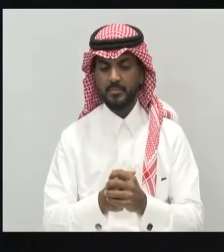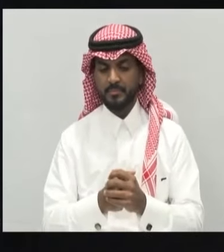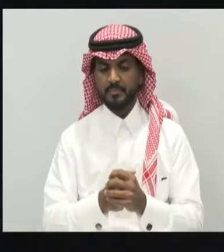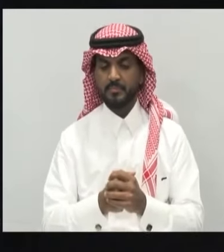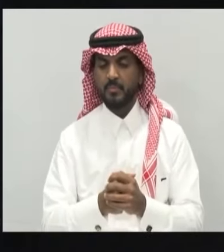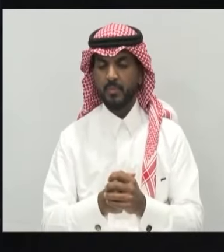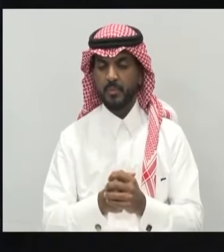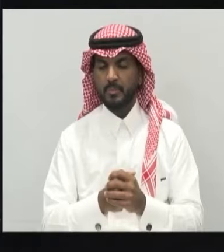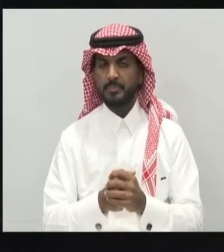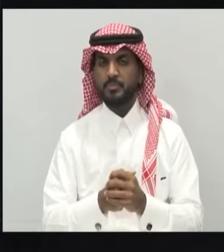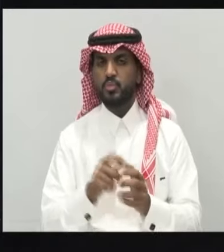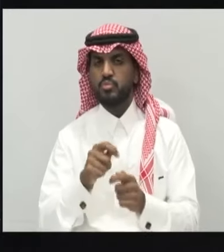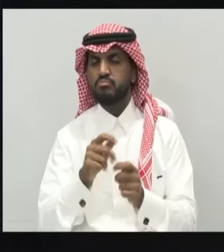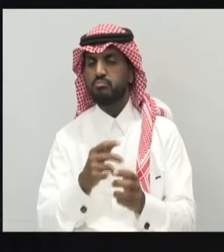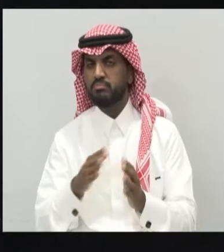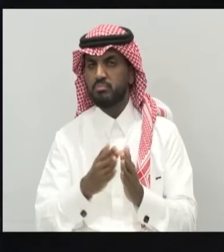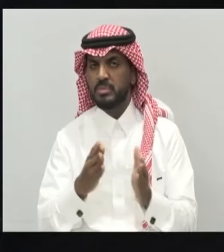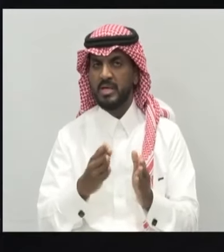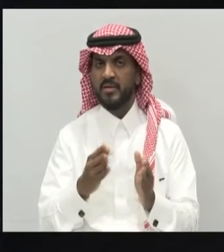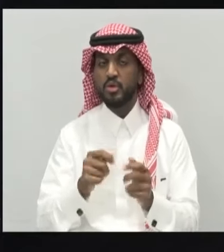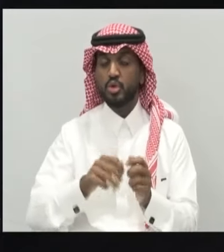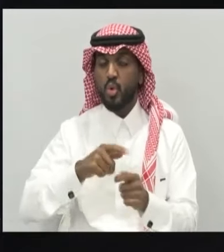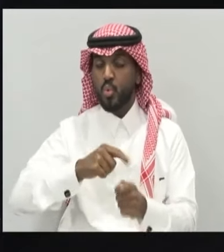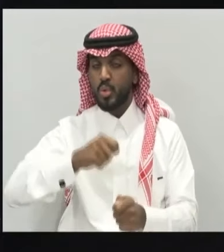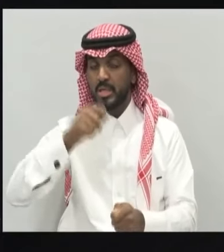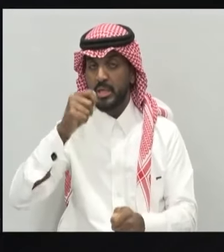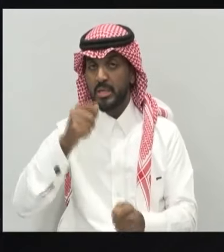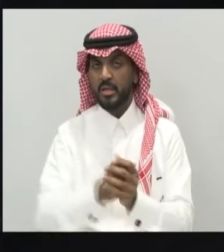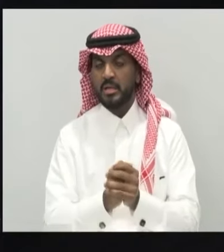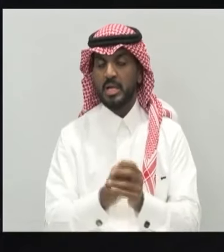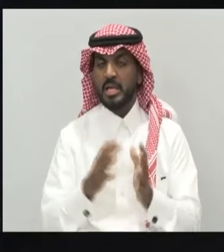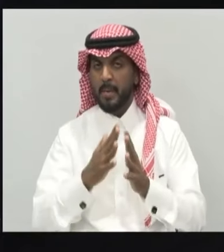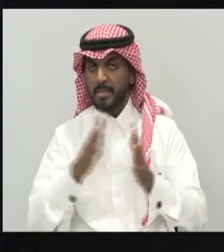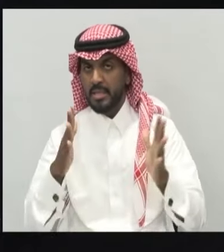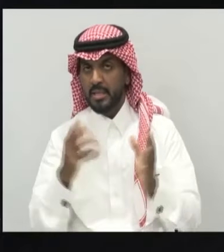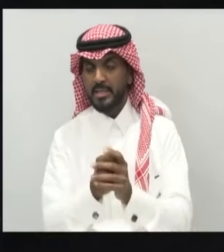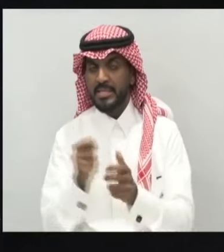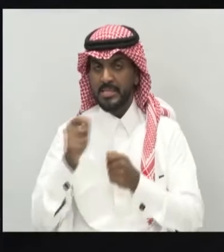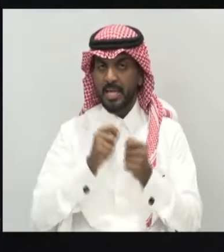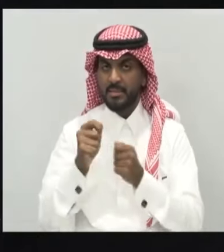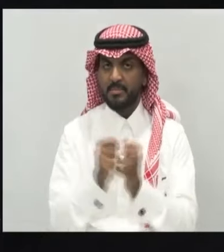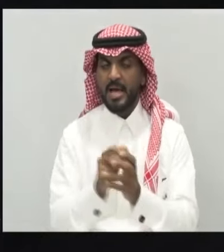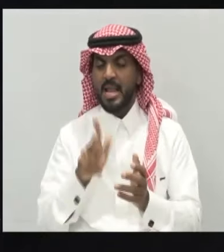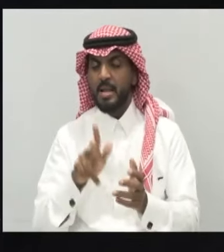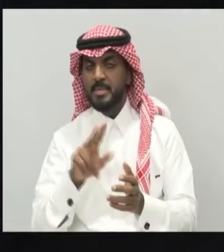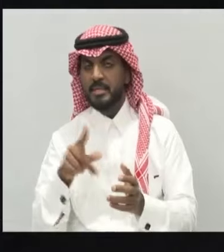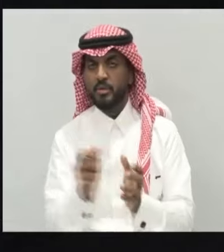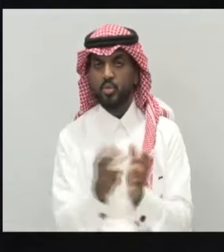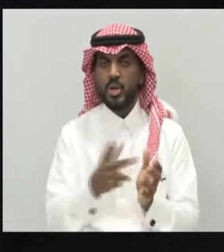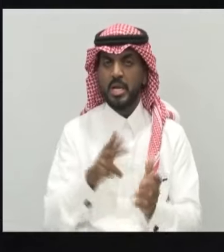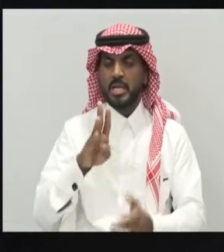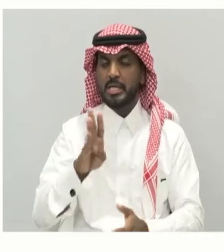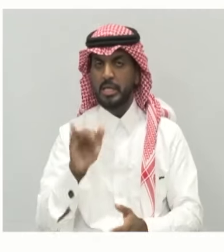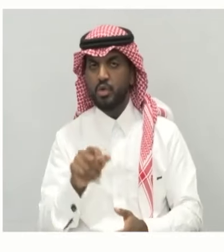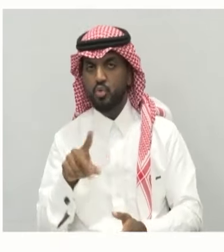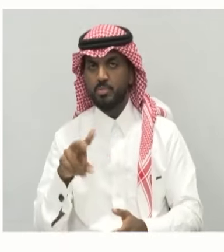الوحدات عفوا المسافات والاطوال الطويله والكبيره نستخدم معها المتر وال كيلو متر